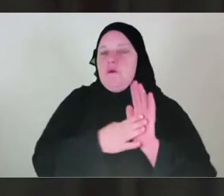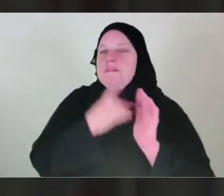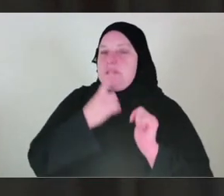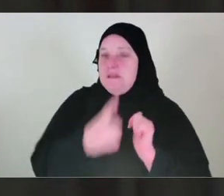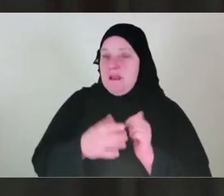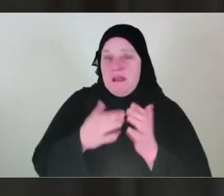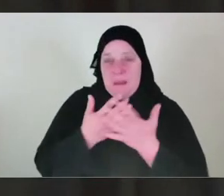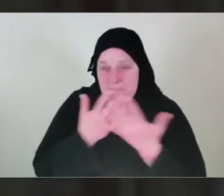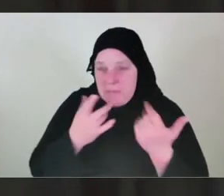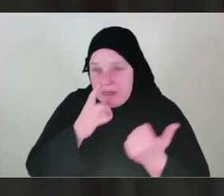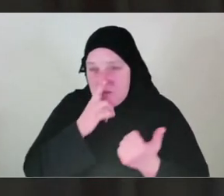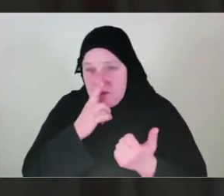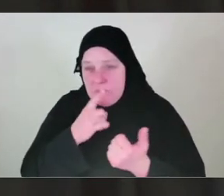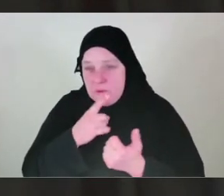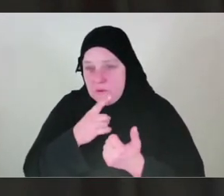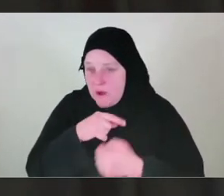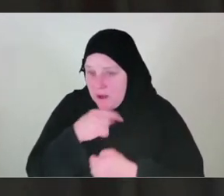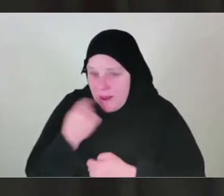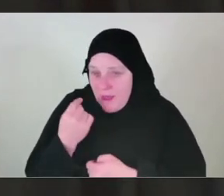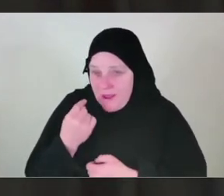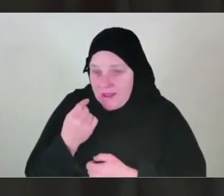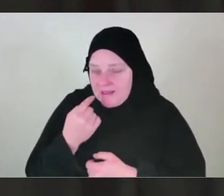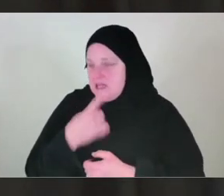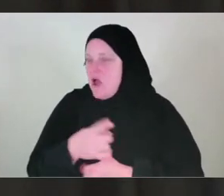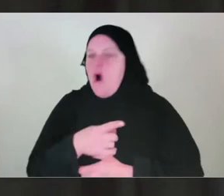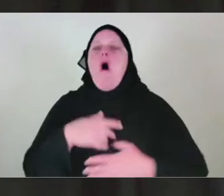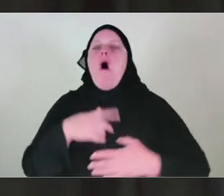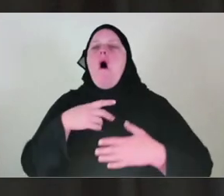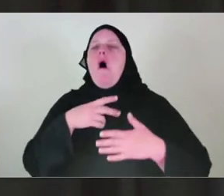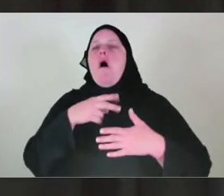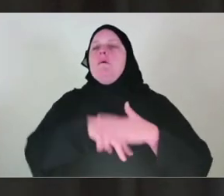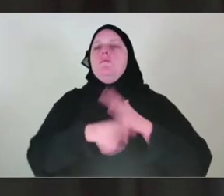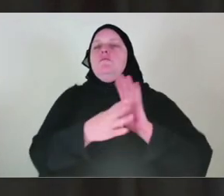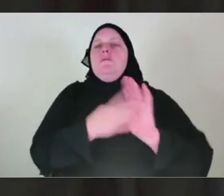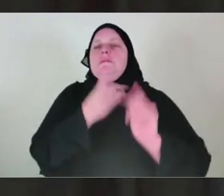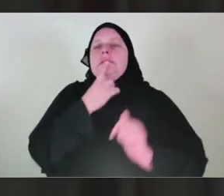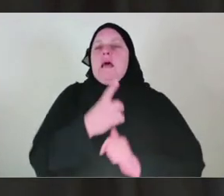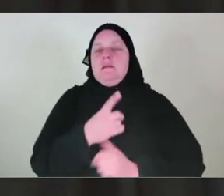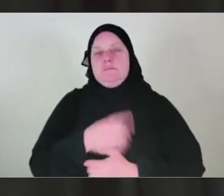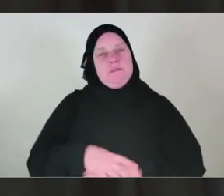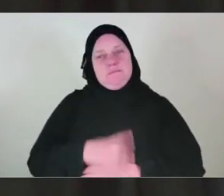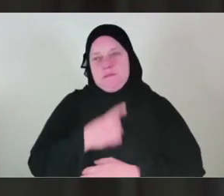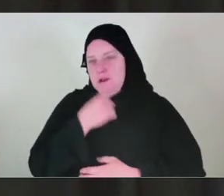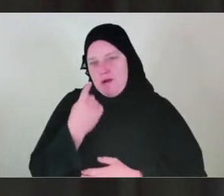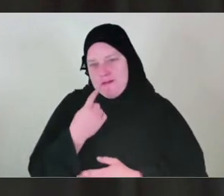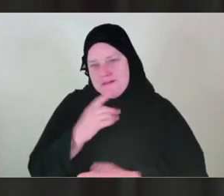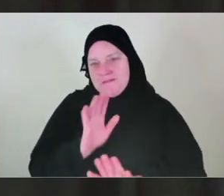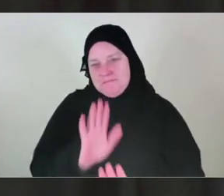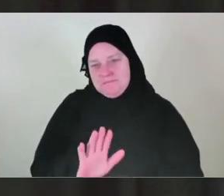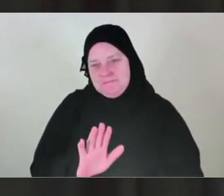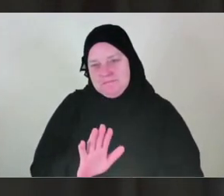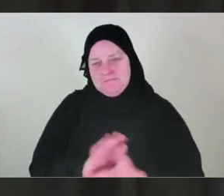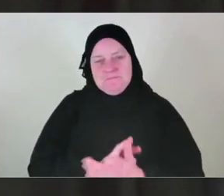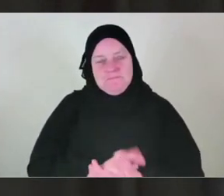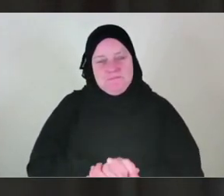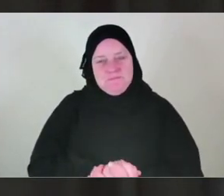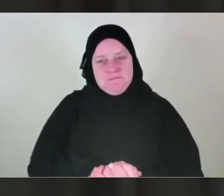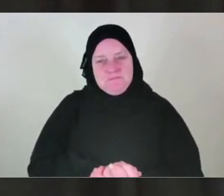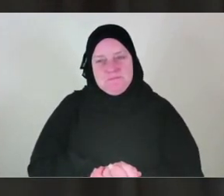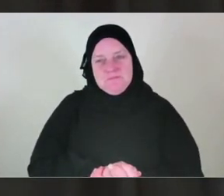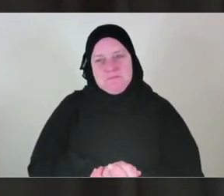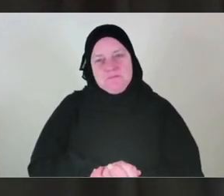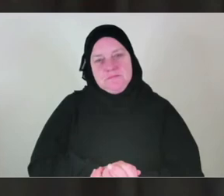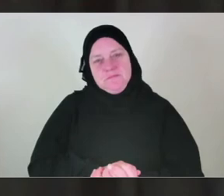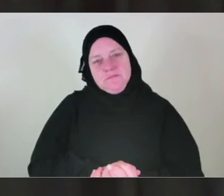So he gives us a guideline. He says, "فَمَنْ كَذَبَ first عَلَيَّ مُتَعَمِّدًا